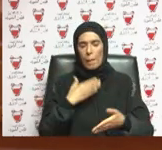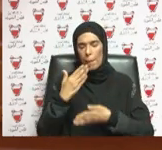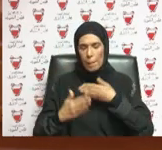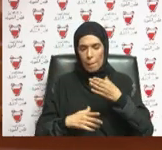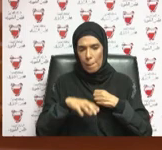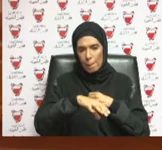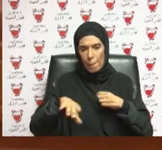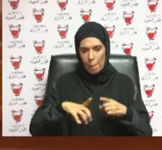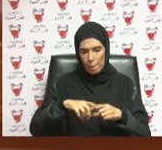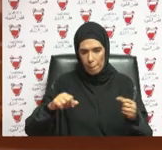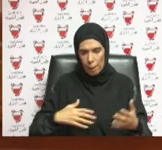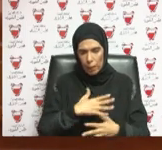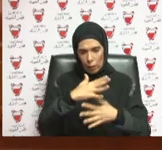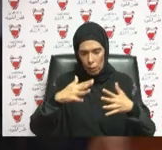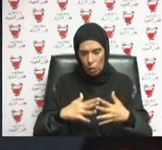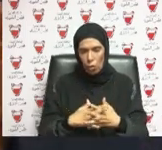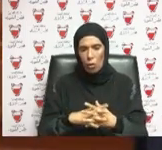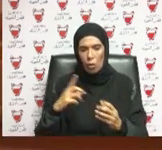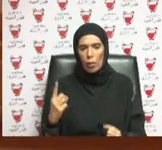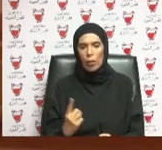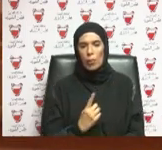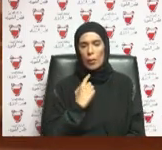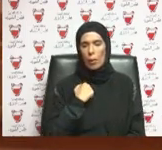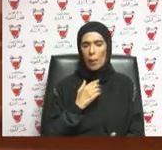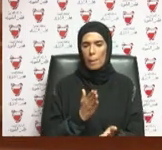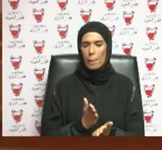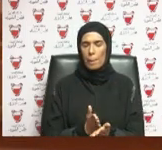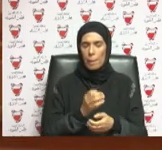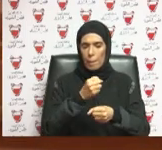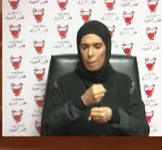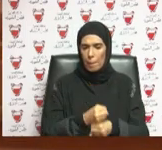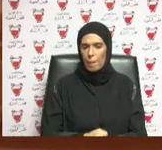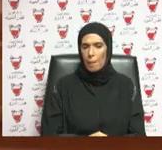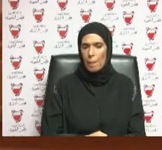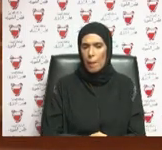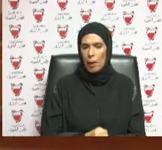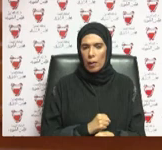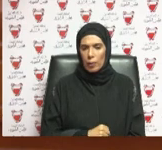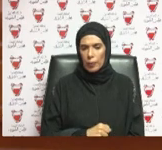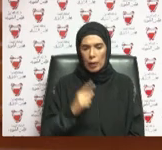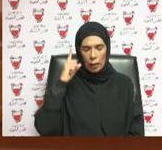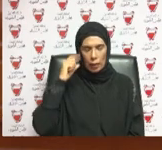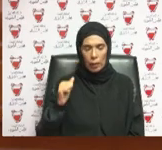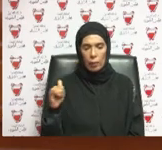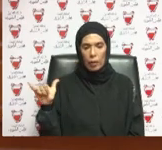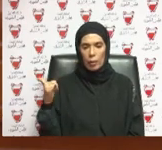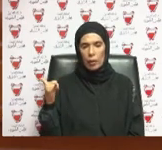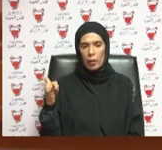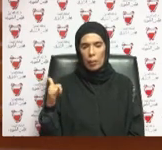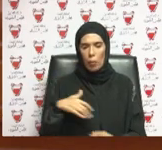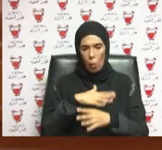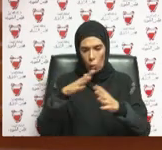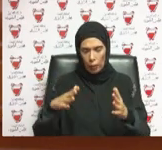الخليجية ووحدتها وتلاحمها، مؤمنا إيمانا راسخا بالقيم العربية ووحدة